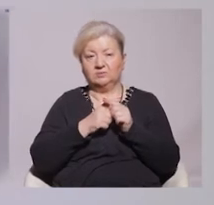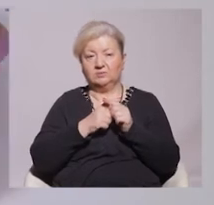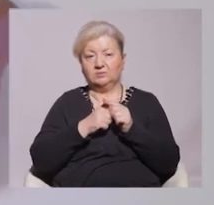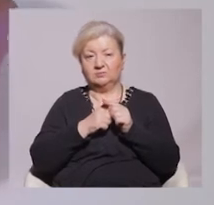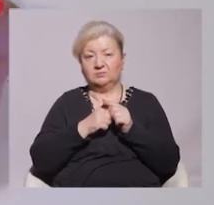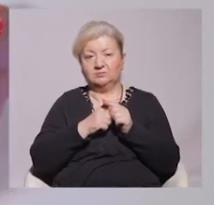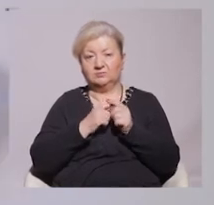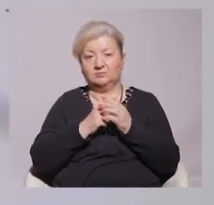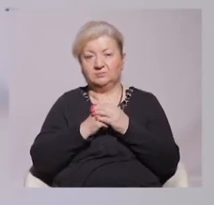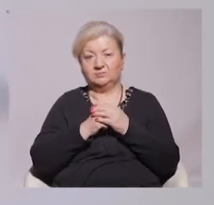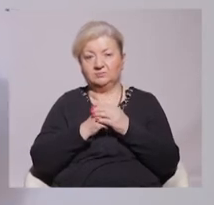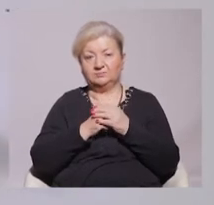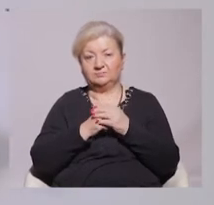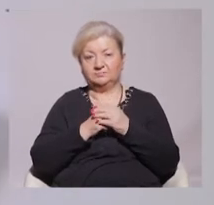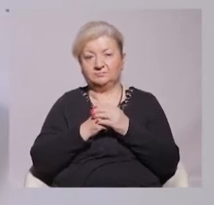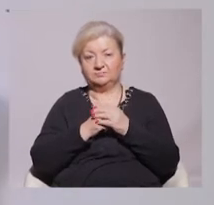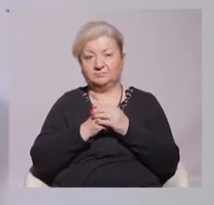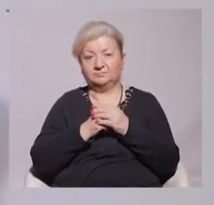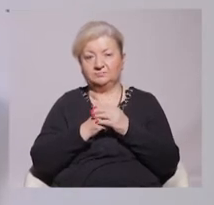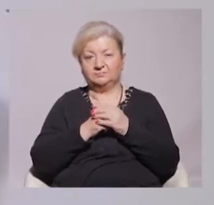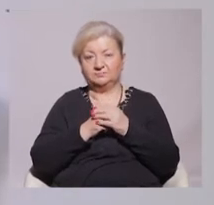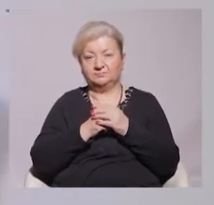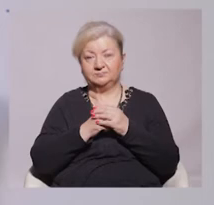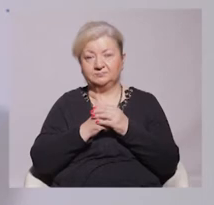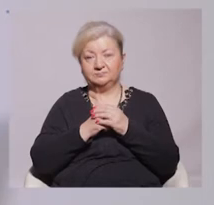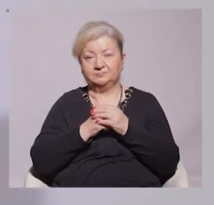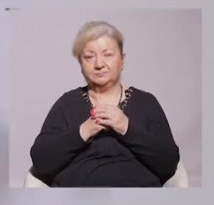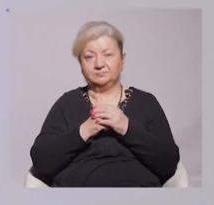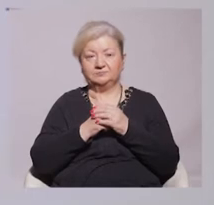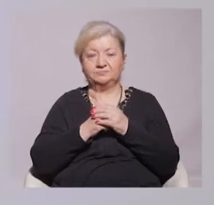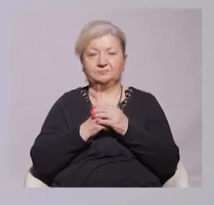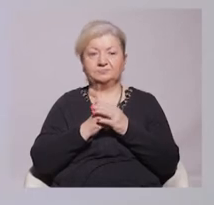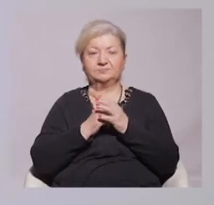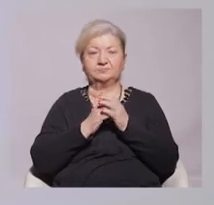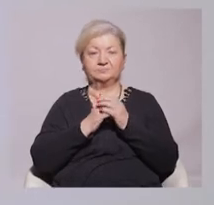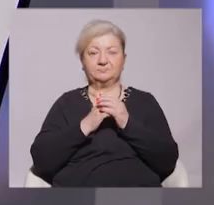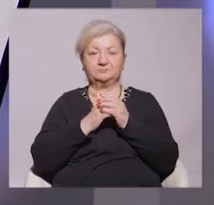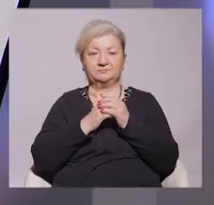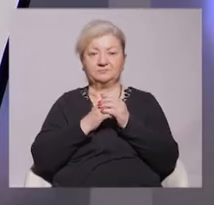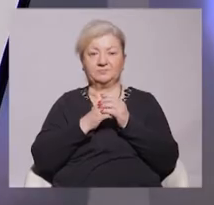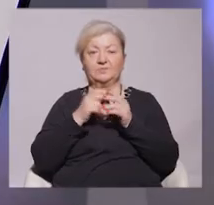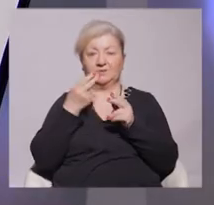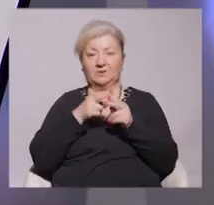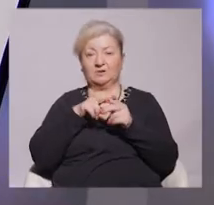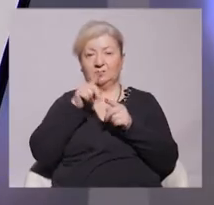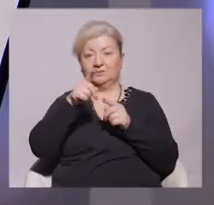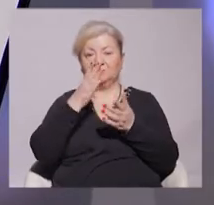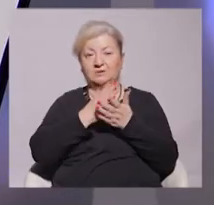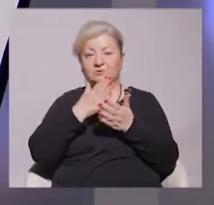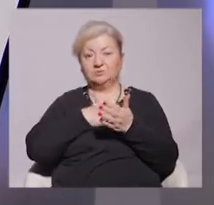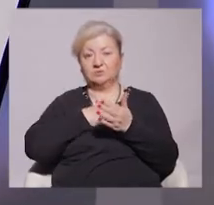m v კვადრატი გაყოფილი 2-ზე. ანუ ეს არის ჩვენი ენერგიის შენახვის